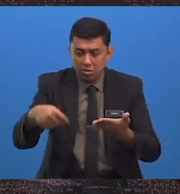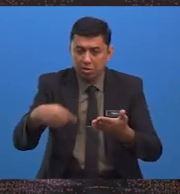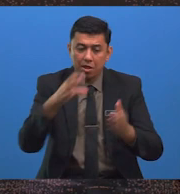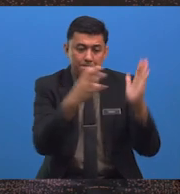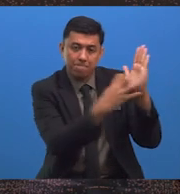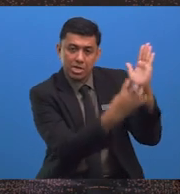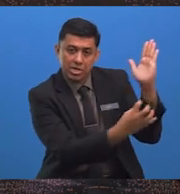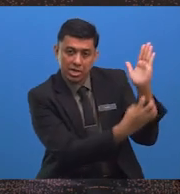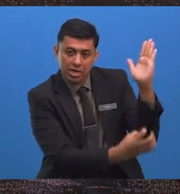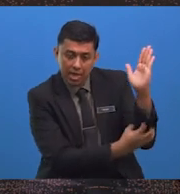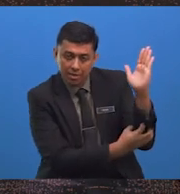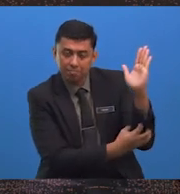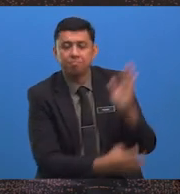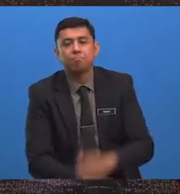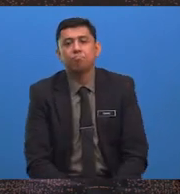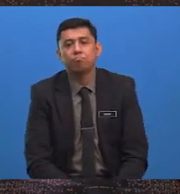dalam perenggan.